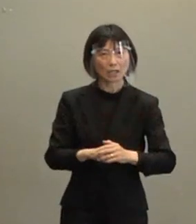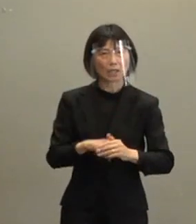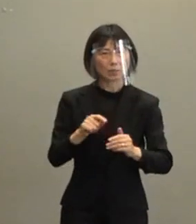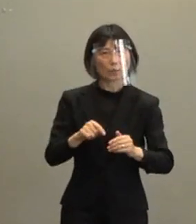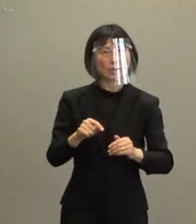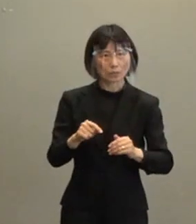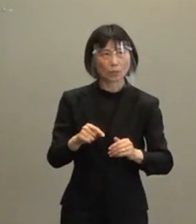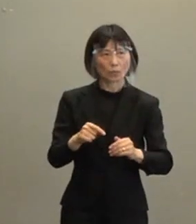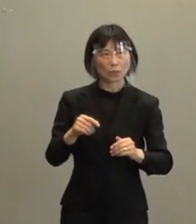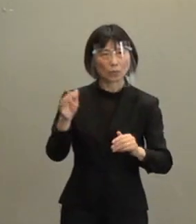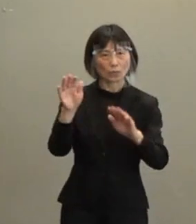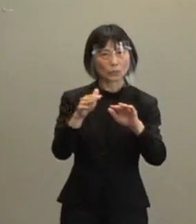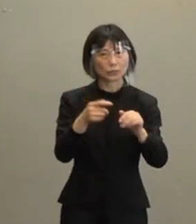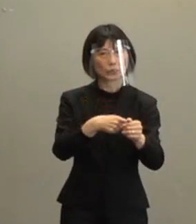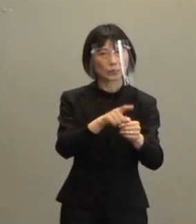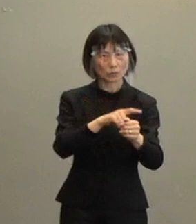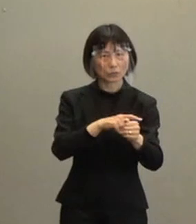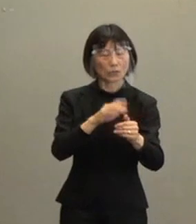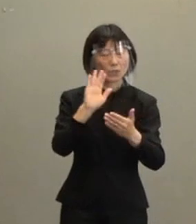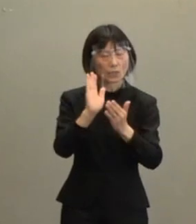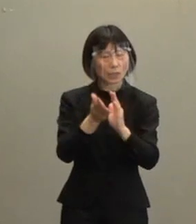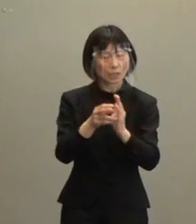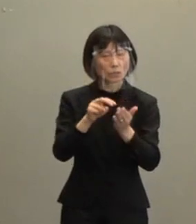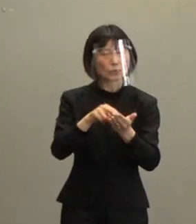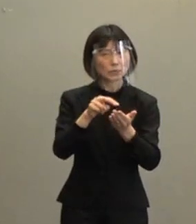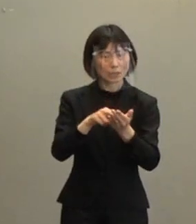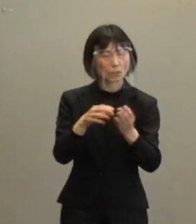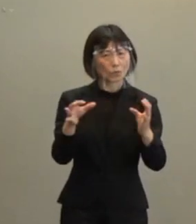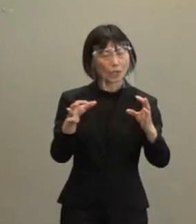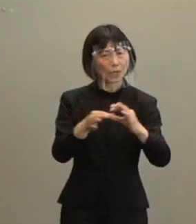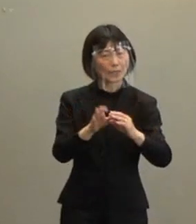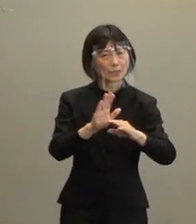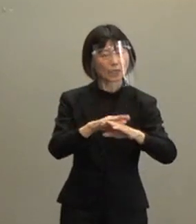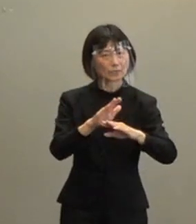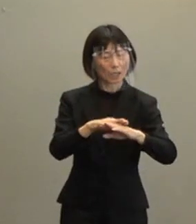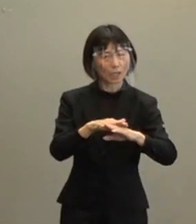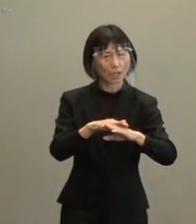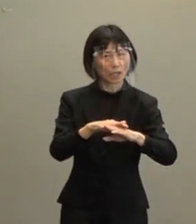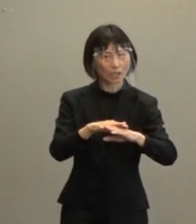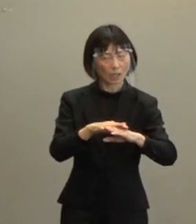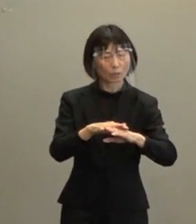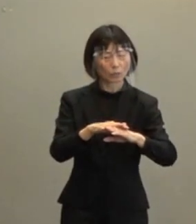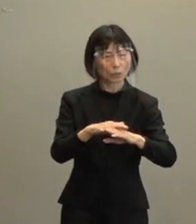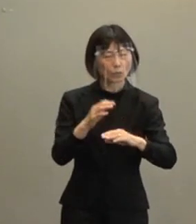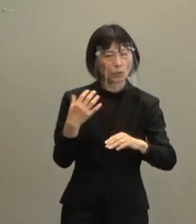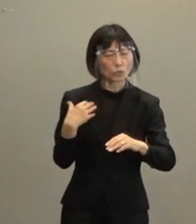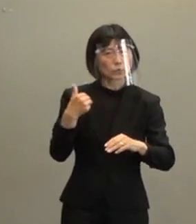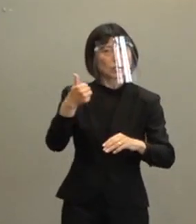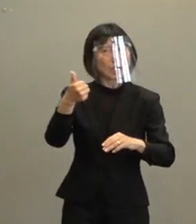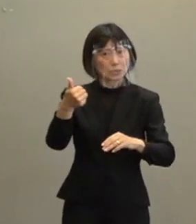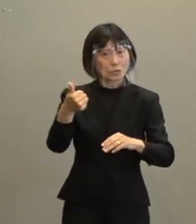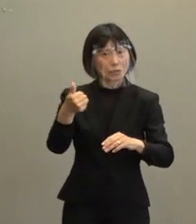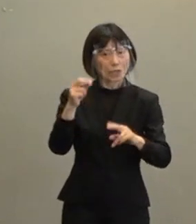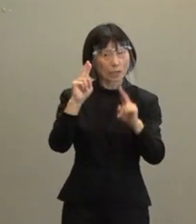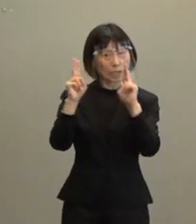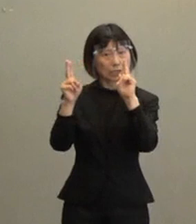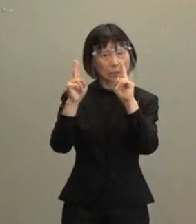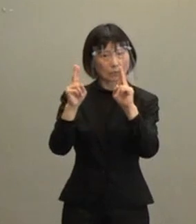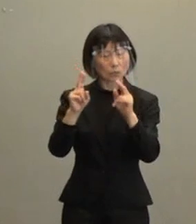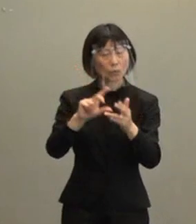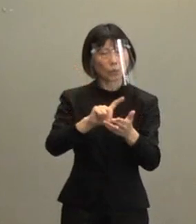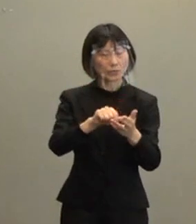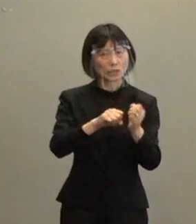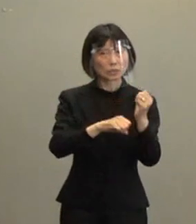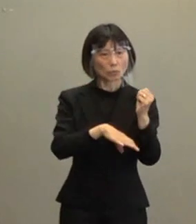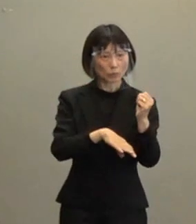に対する県としての関わり方っていうのをちょっとイメージしたいんですけど、あくまでこの主体っていうのは事業者と地元の市町